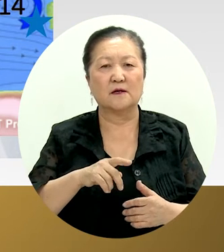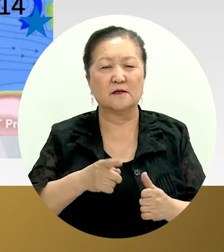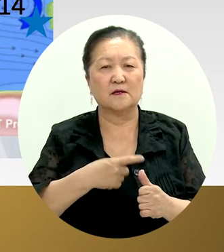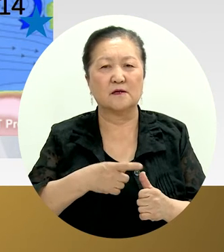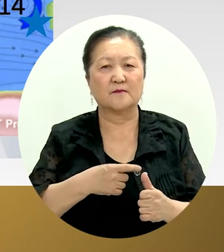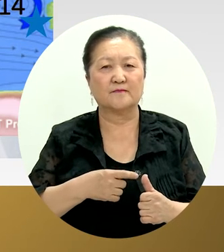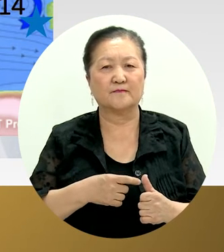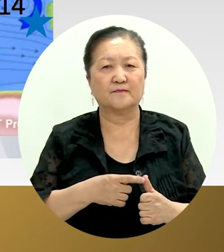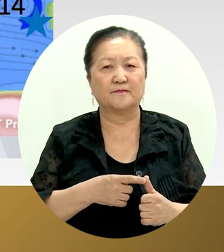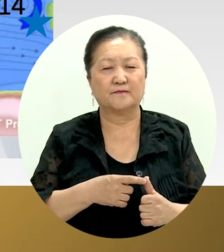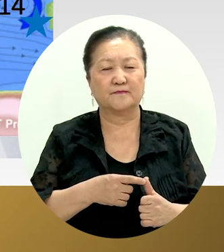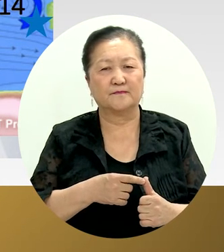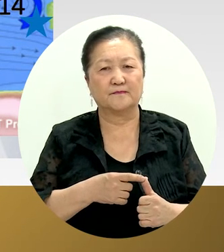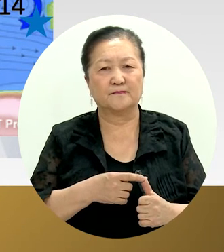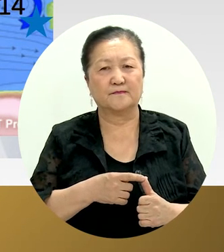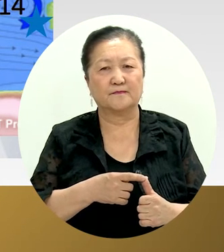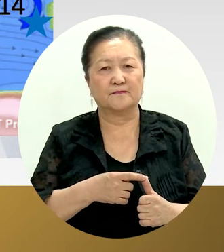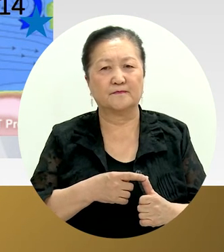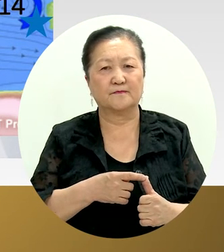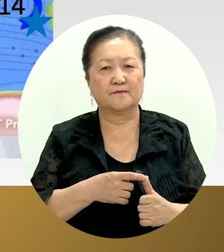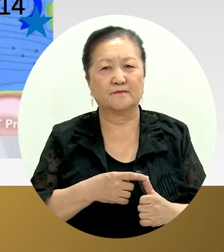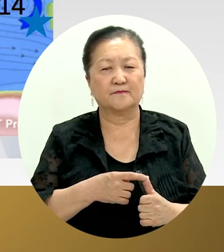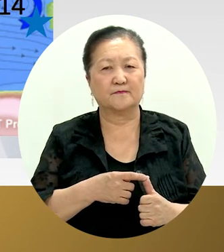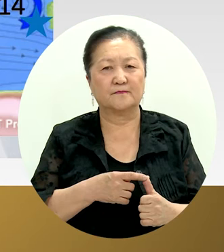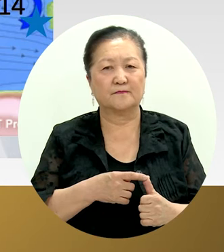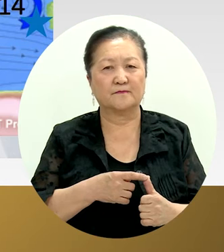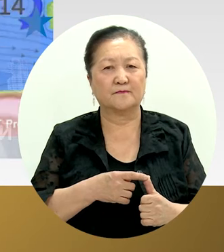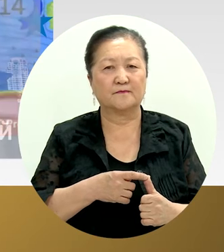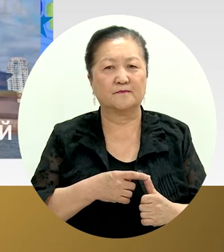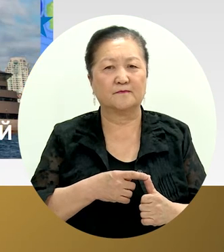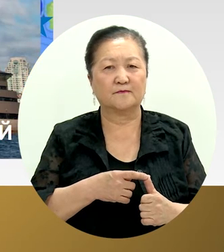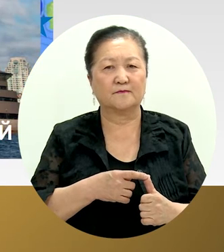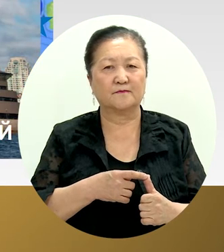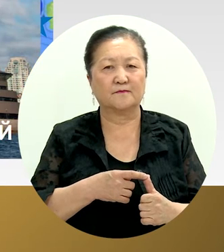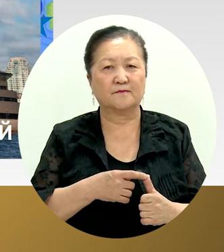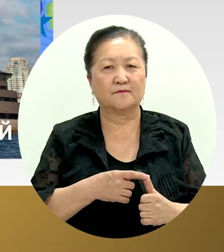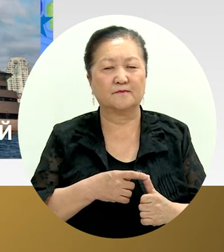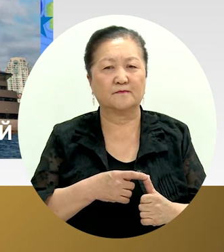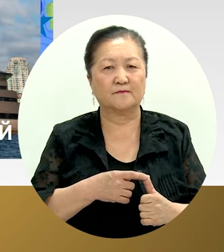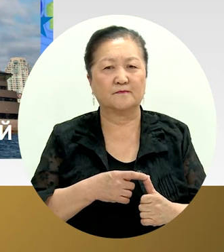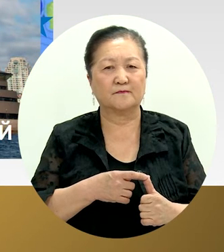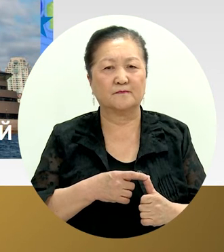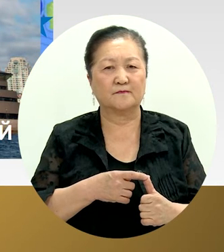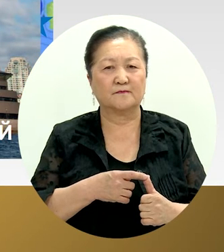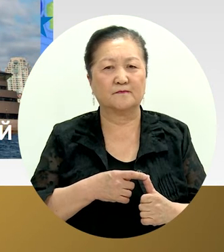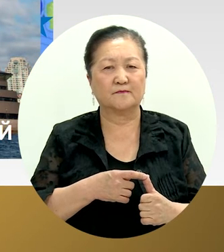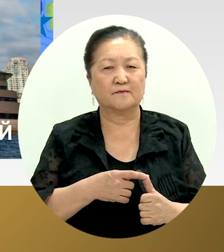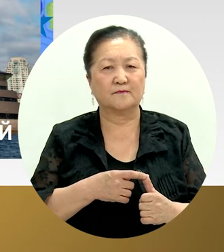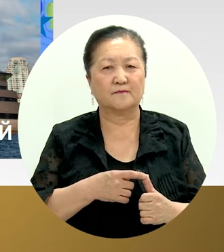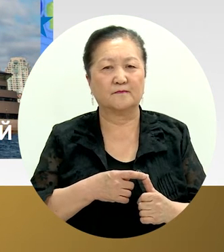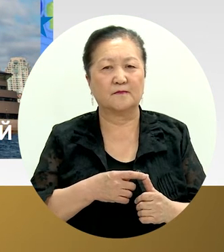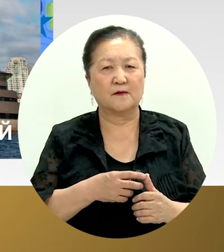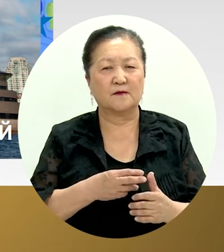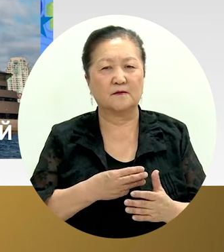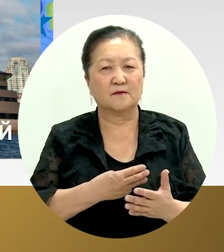эсхэр байна тий. Тэгэхээр нэрийг хараарай сөрөгчөөсэй. За ийшээ ороод тарлаа. За энэ жишээ болгоод